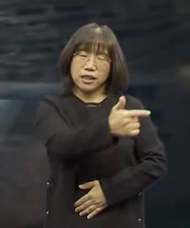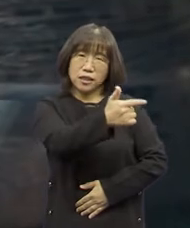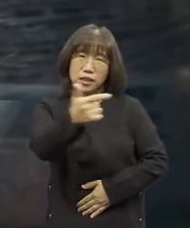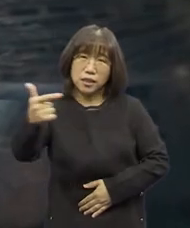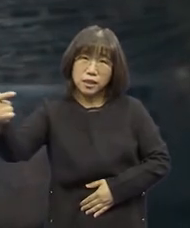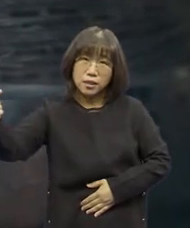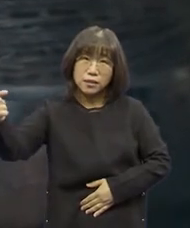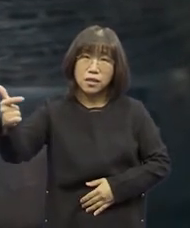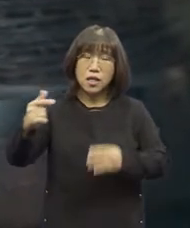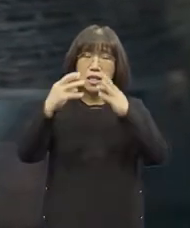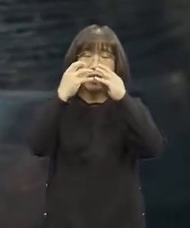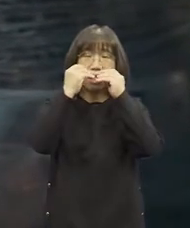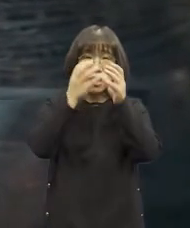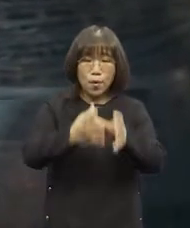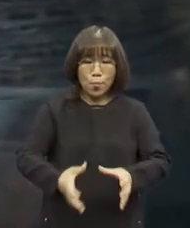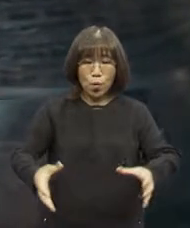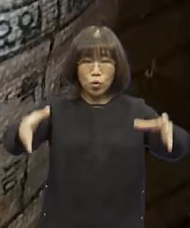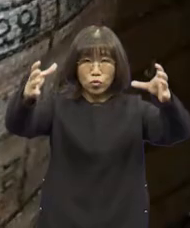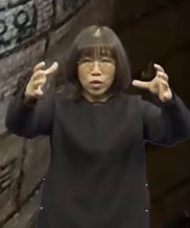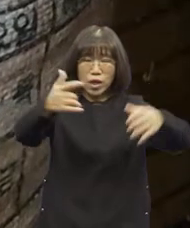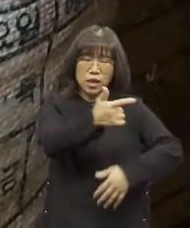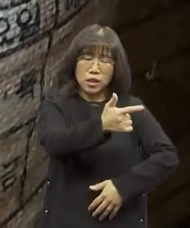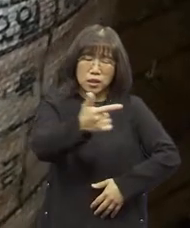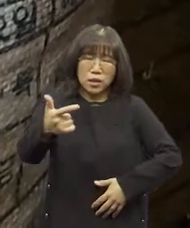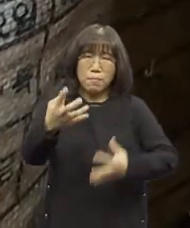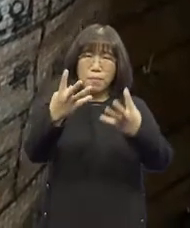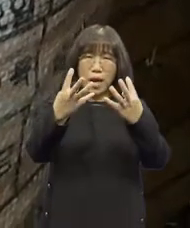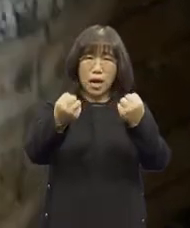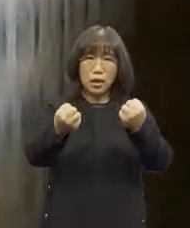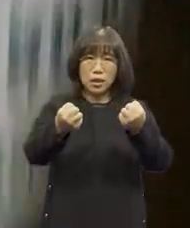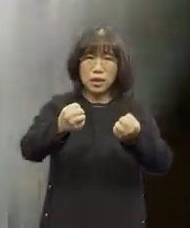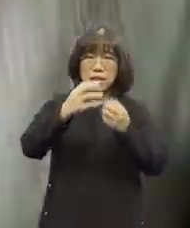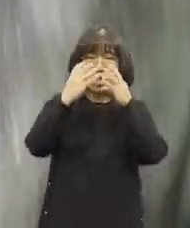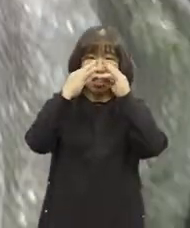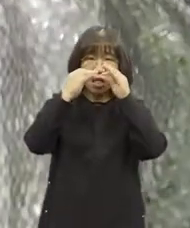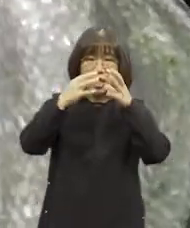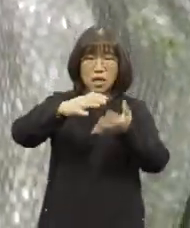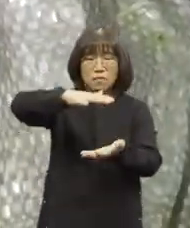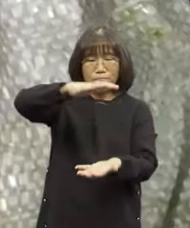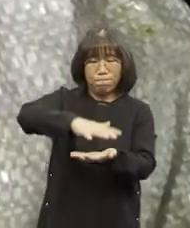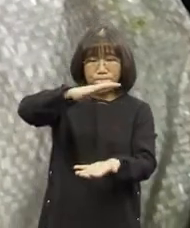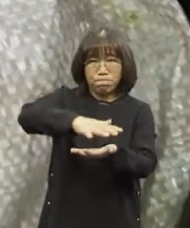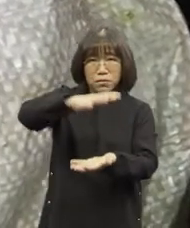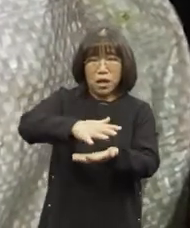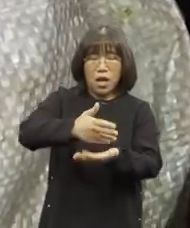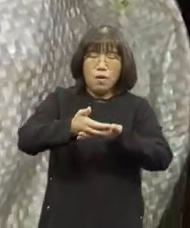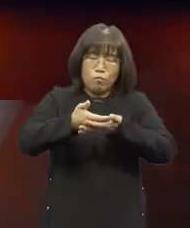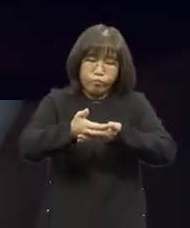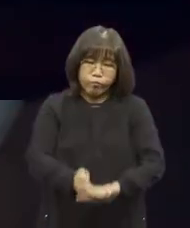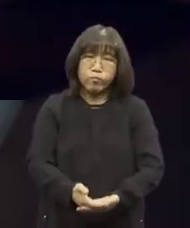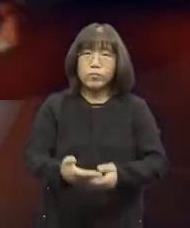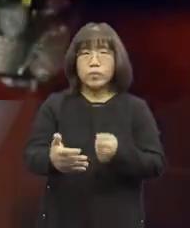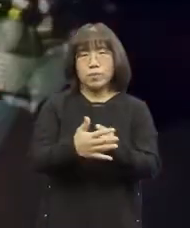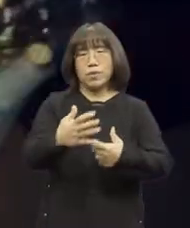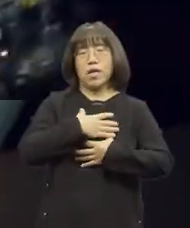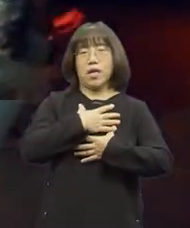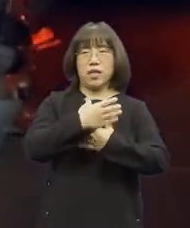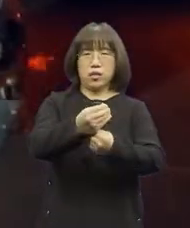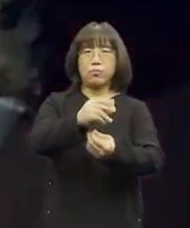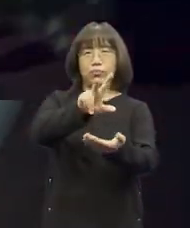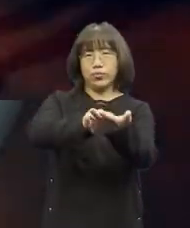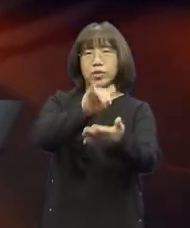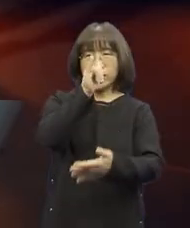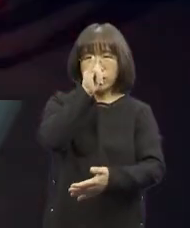대형 종량제 쓰레기 봉투에 다량의 내용물을 압축해서 담을 경우 무게가 크게 증가해 수거하시는 분들의 안전사고